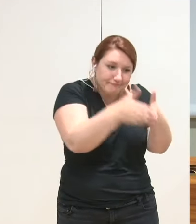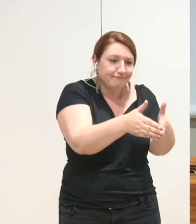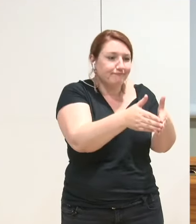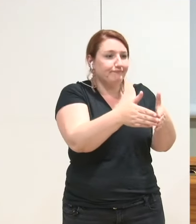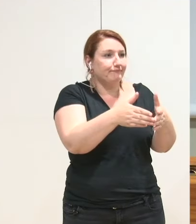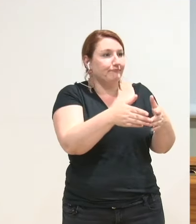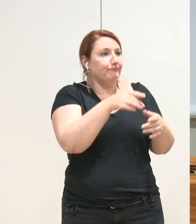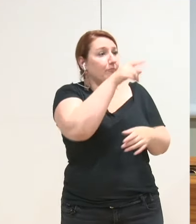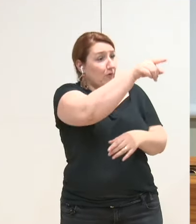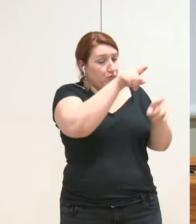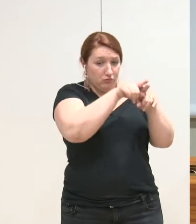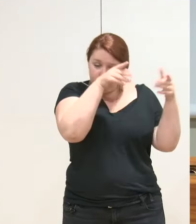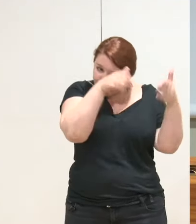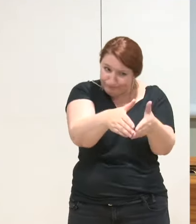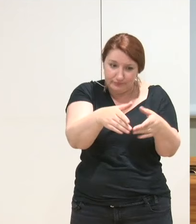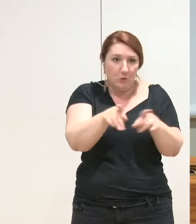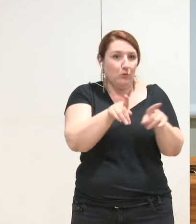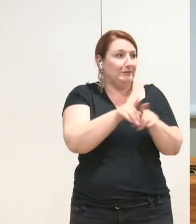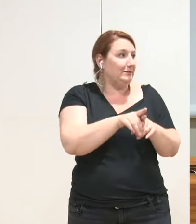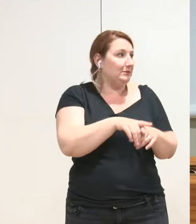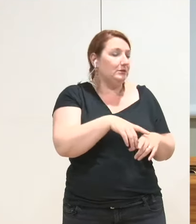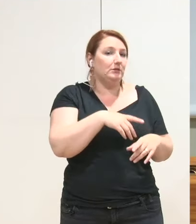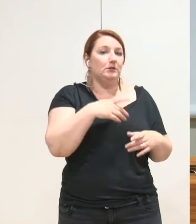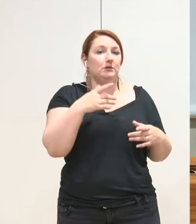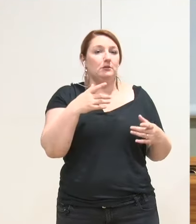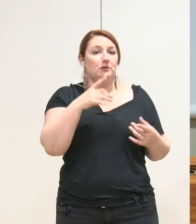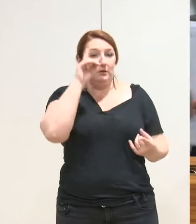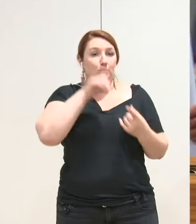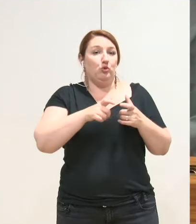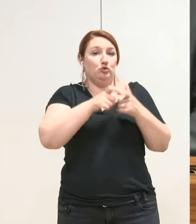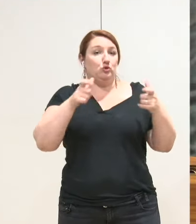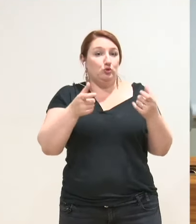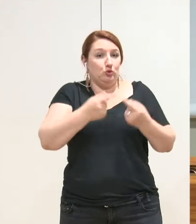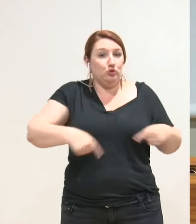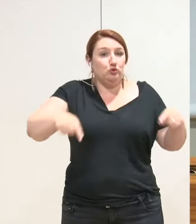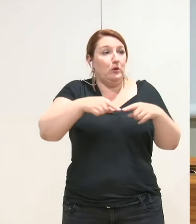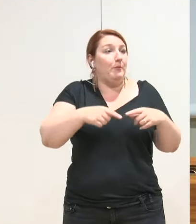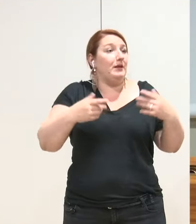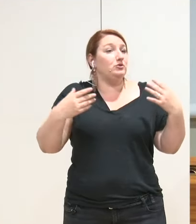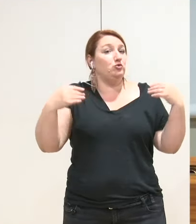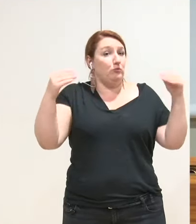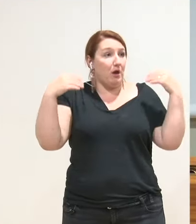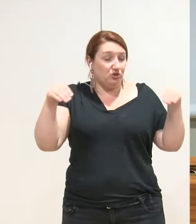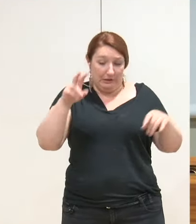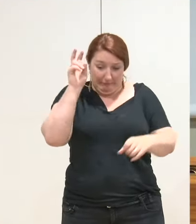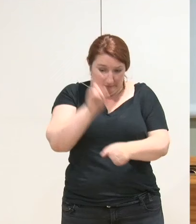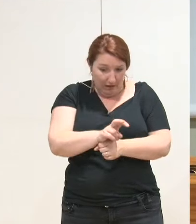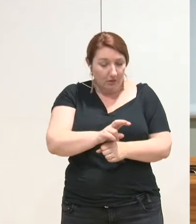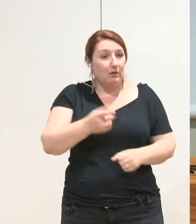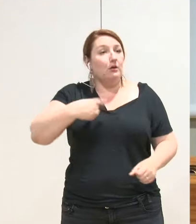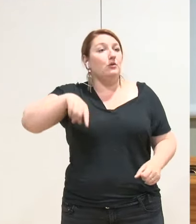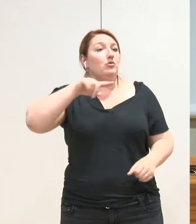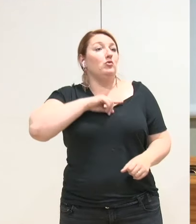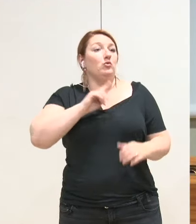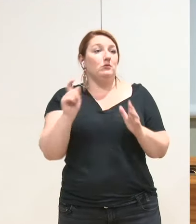manifestez que nous manifestons également au maintien d'une structure sur la place du marché que nous avons pris la décision lors de notre